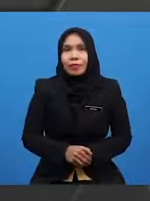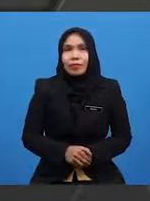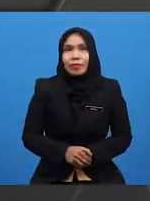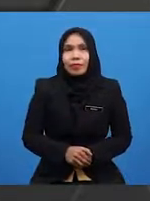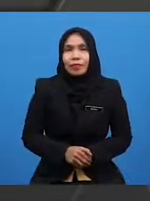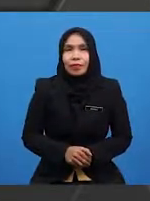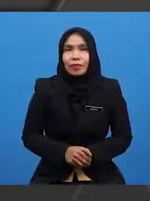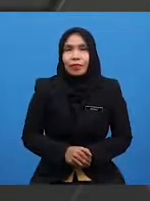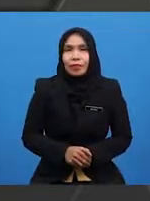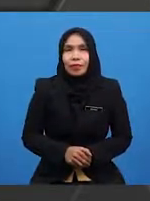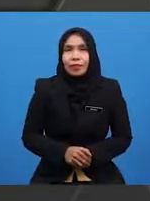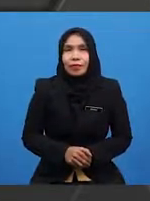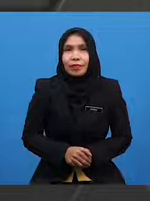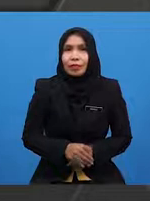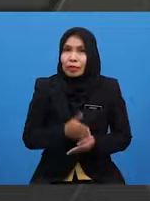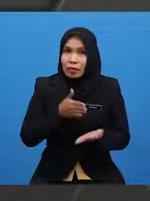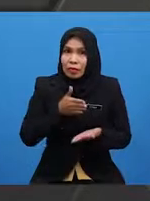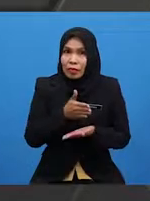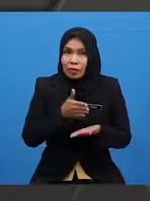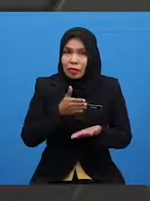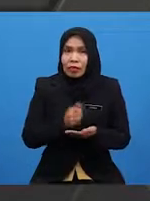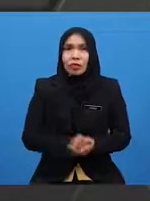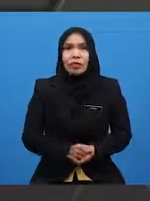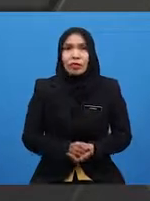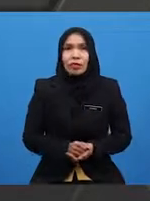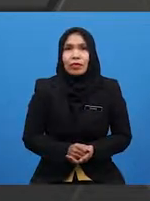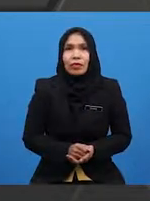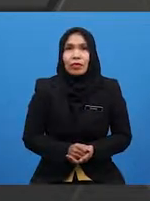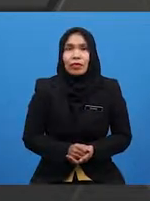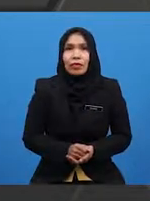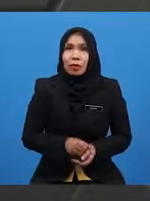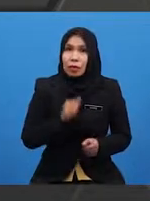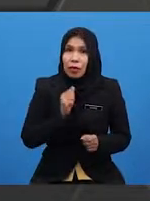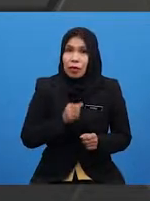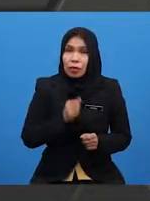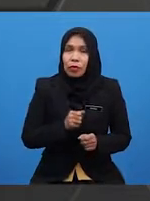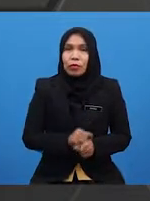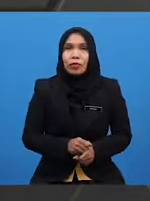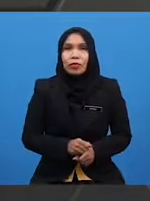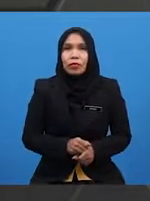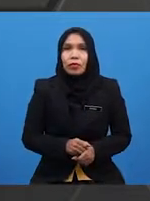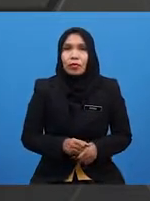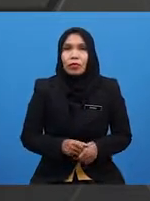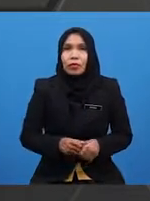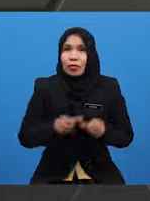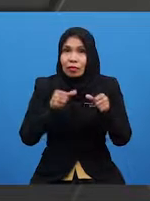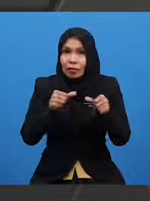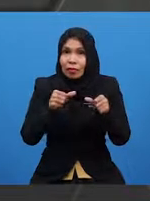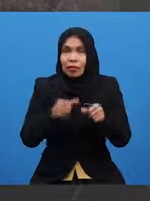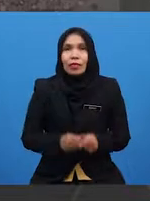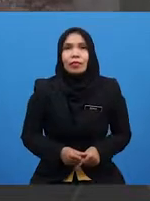Teknik: teknik gergaji, paku, lekat, tampal, dan